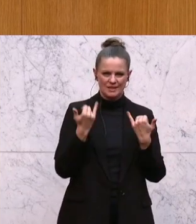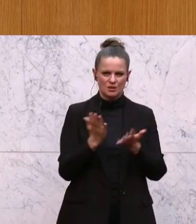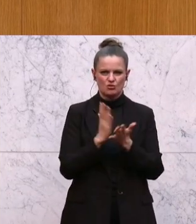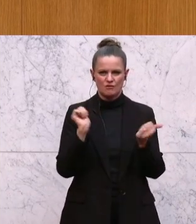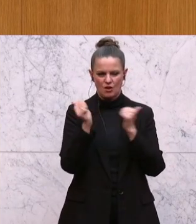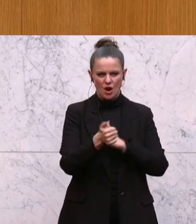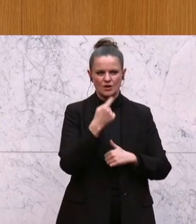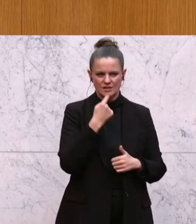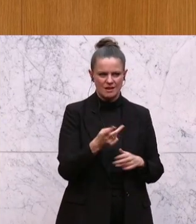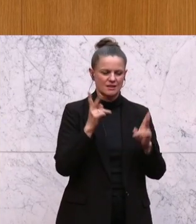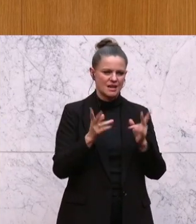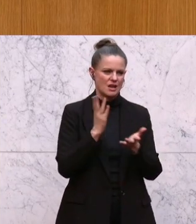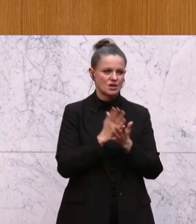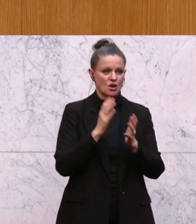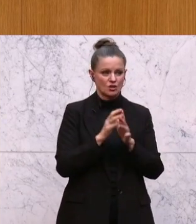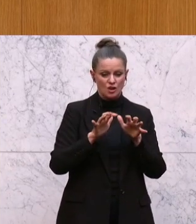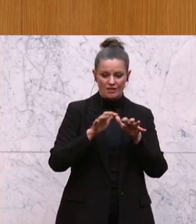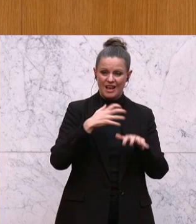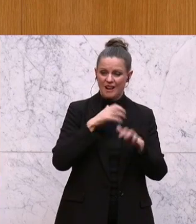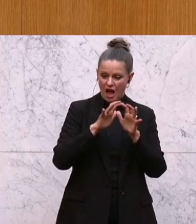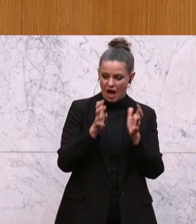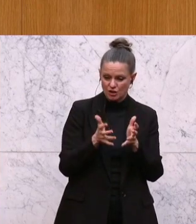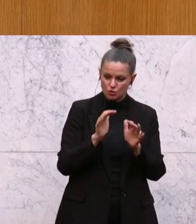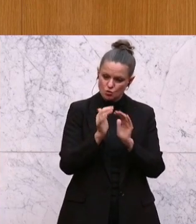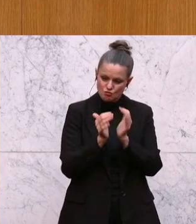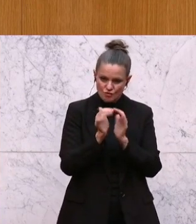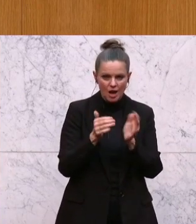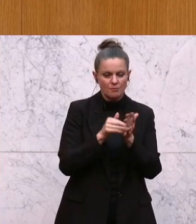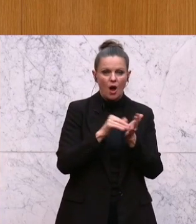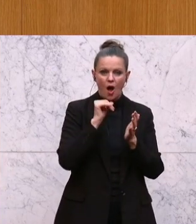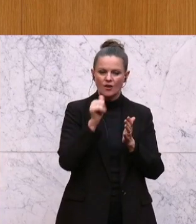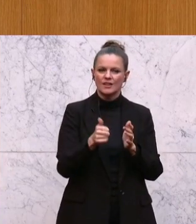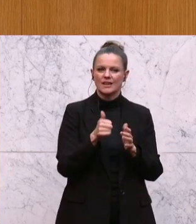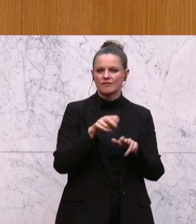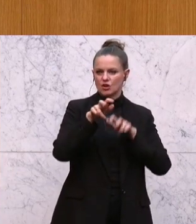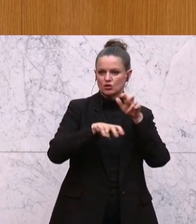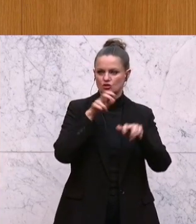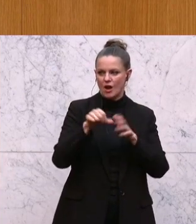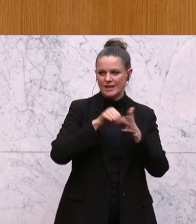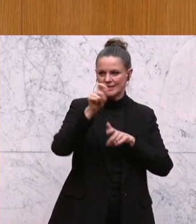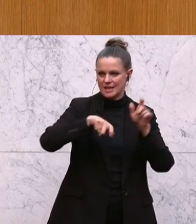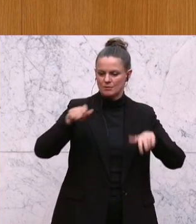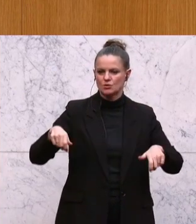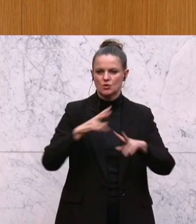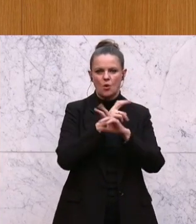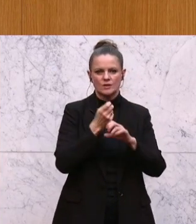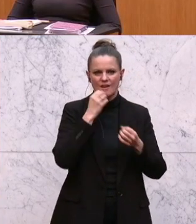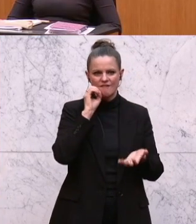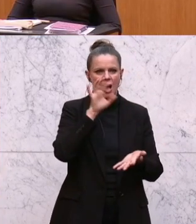dafür brauche ich auch keine Glaskugel, und auch die österreichischen Steuerzahler mal wieder verraten werden und dieser